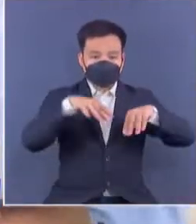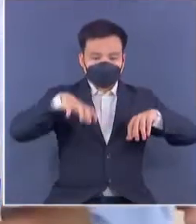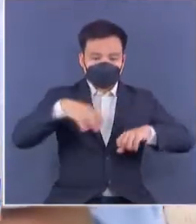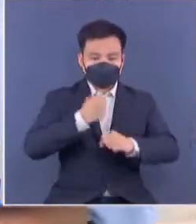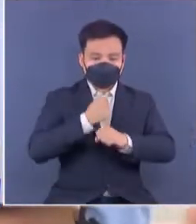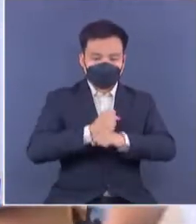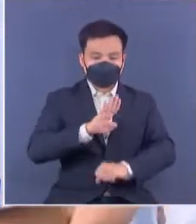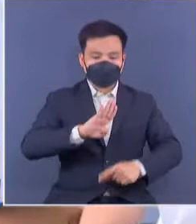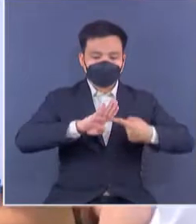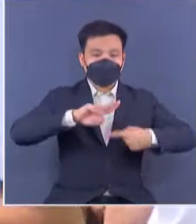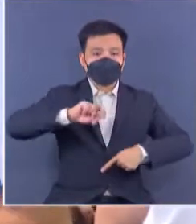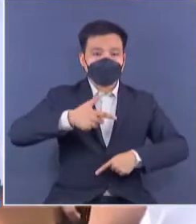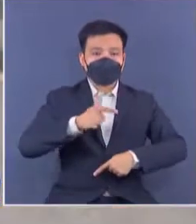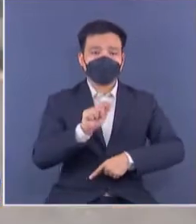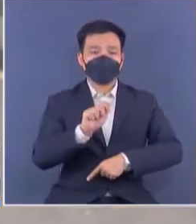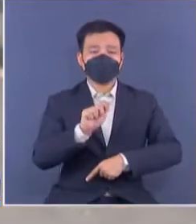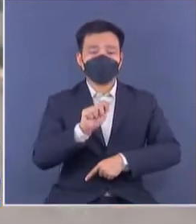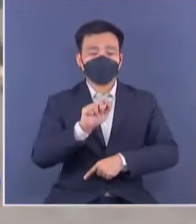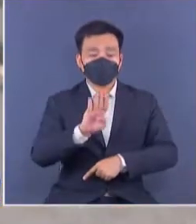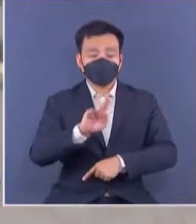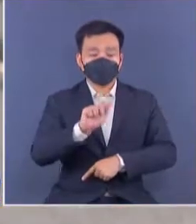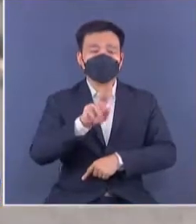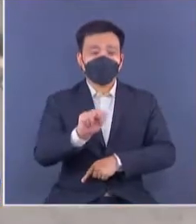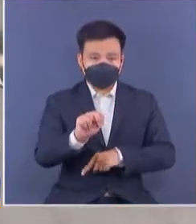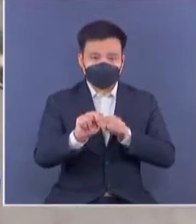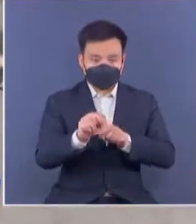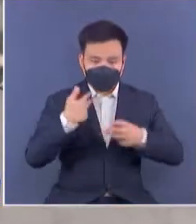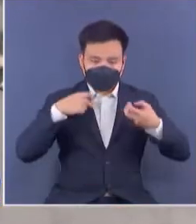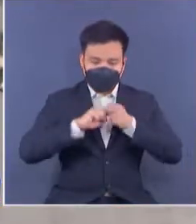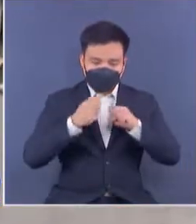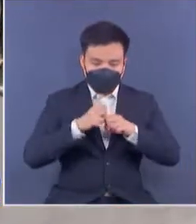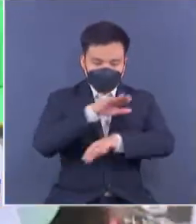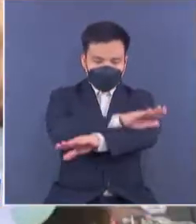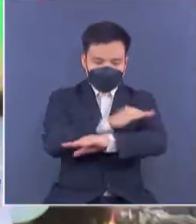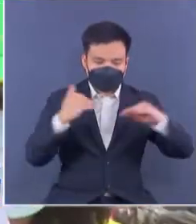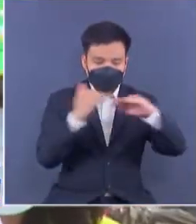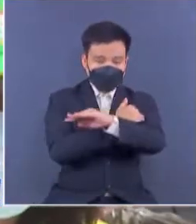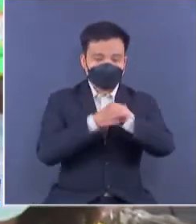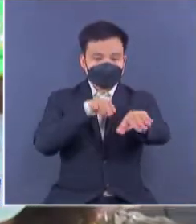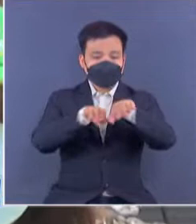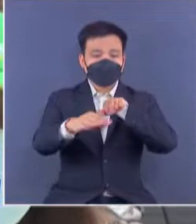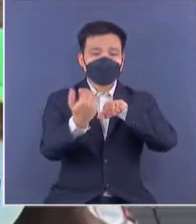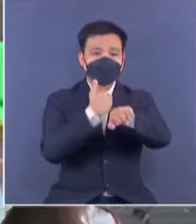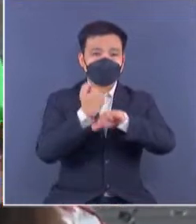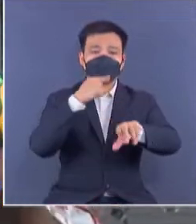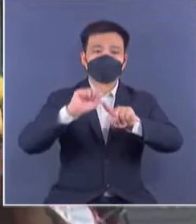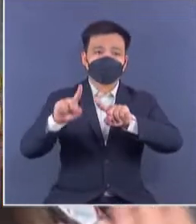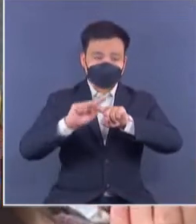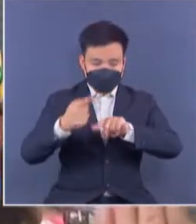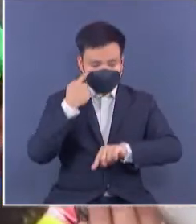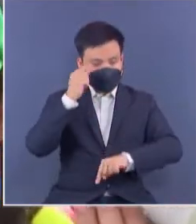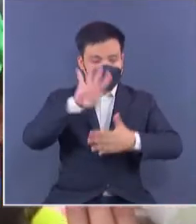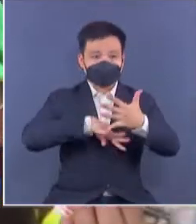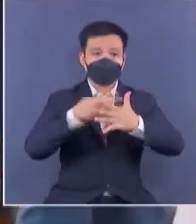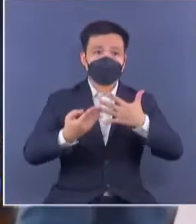นะคะไปติดตามปัญหาเรื่องของการสัญจรที่แยกบางบอนซึ่งเชื่อมกับถนนเอกชัยจะได้วางแผนแก้ปัญหาการจราจร